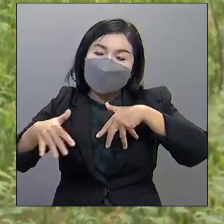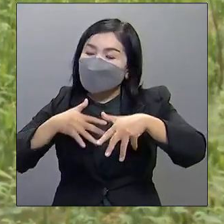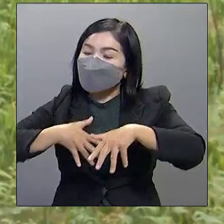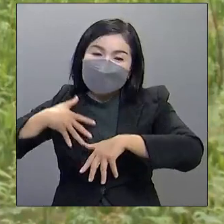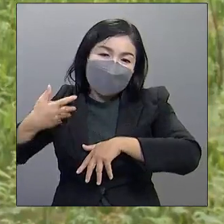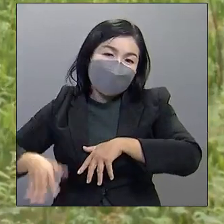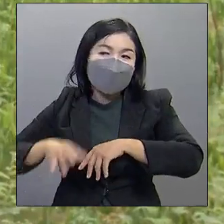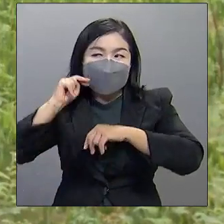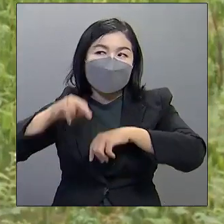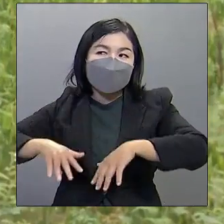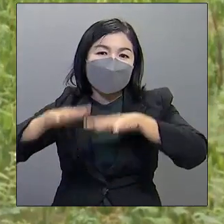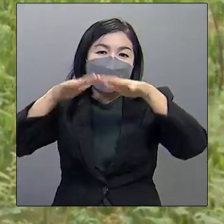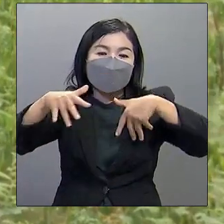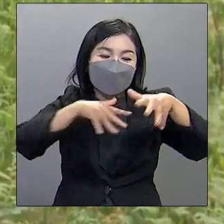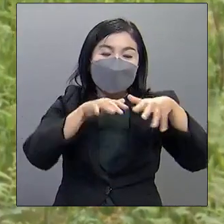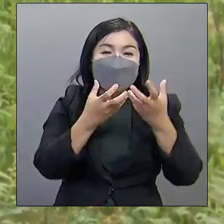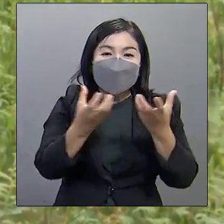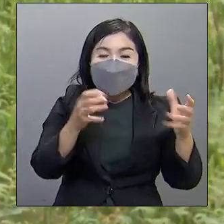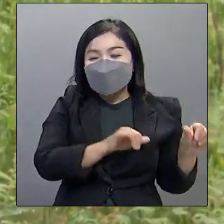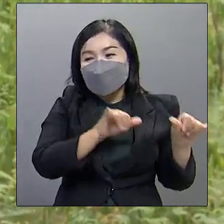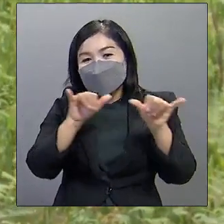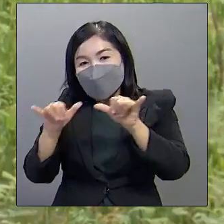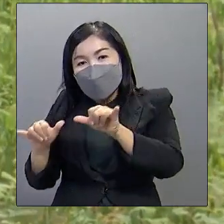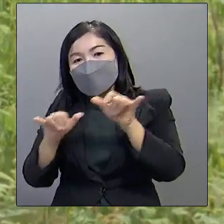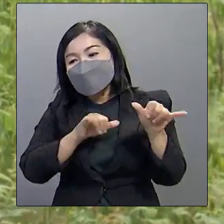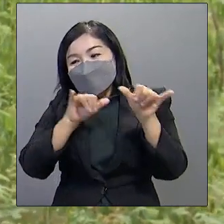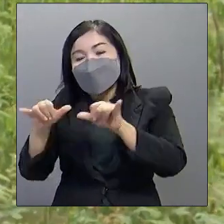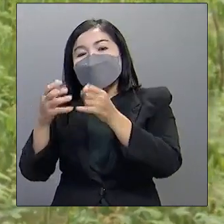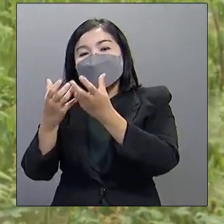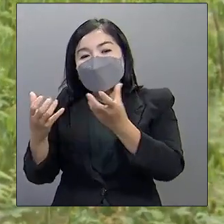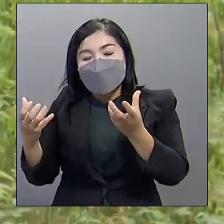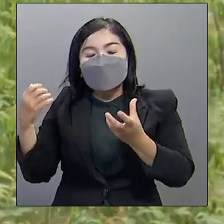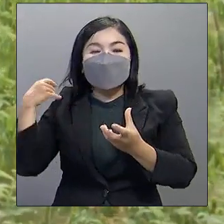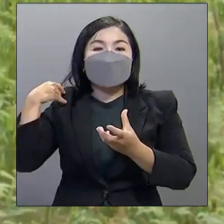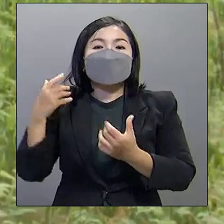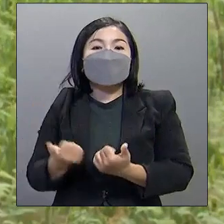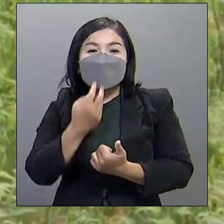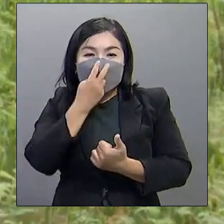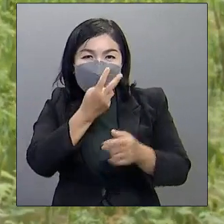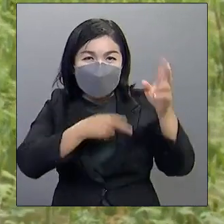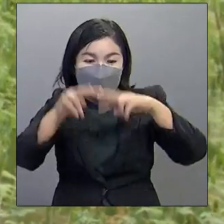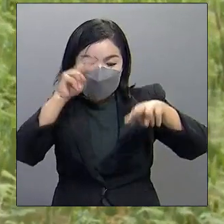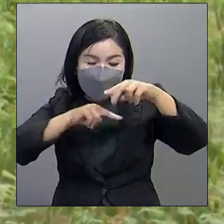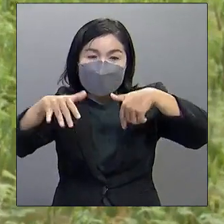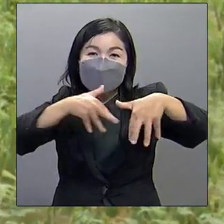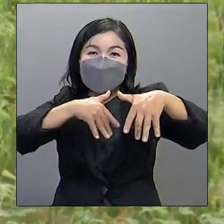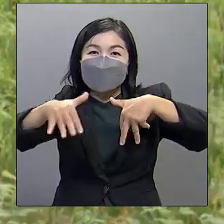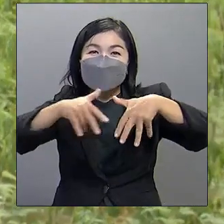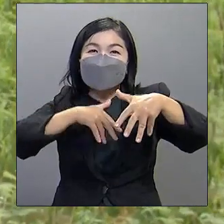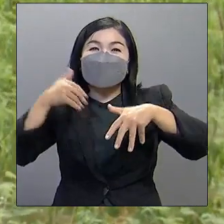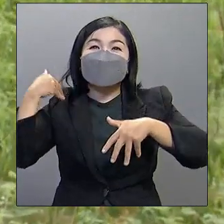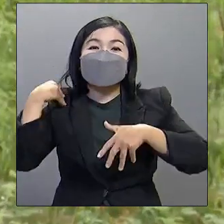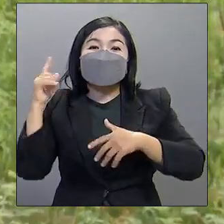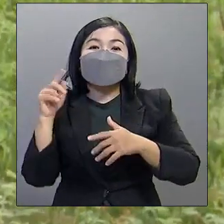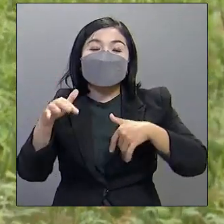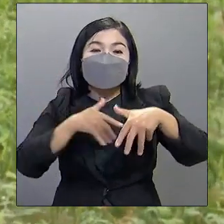การณ์วิกฤตต้องเร่งอพยพข้าวของไปไว้ในศูนย์พักพิงหรือที่ปลอดภัยค่ะดิฉันไปสำรวจในชุมชนแห่งหนึ่งมาค่ะคุณผู้ชมคะชื่อว่าชุ